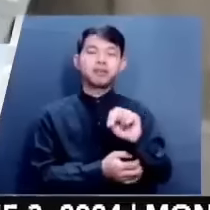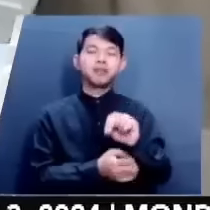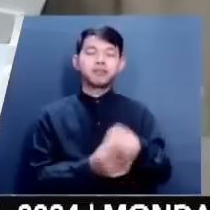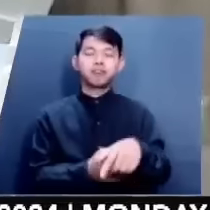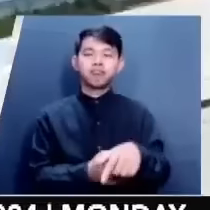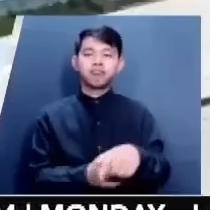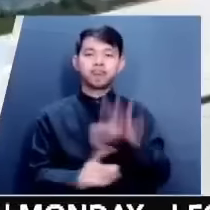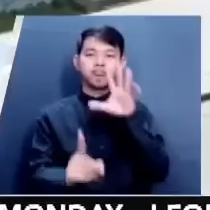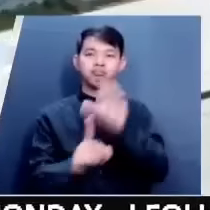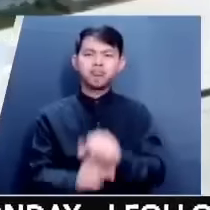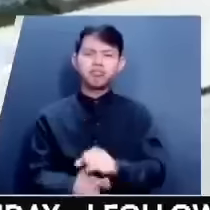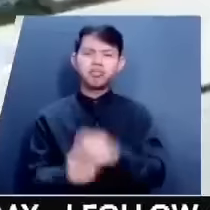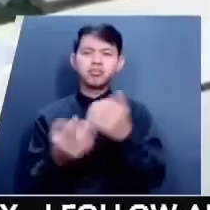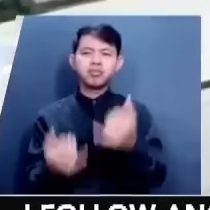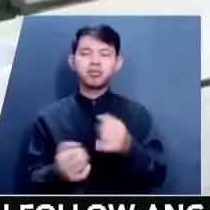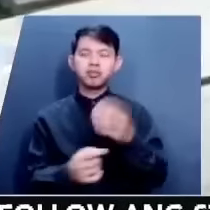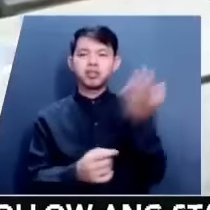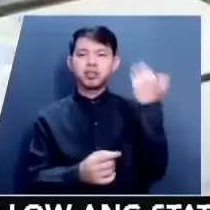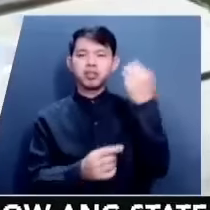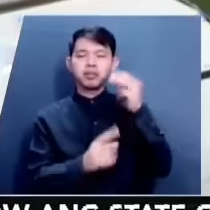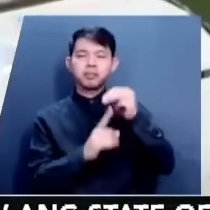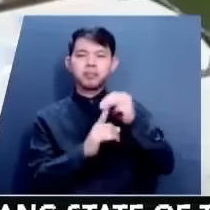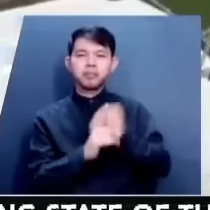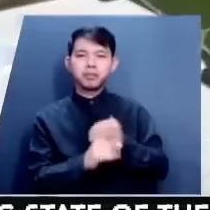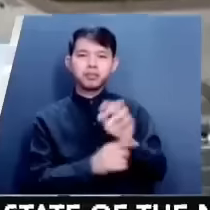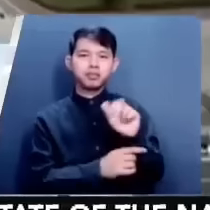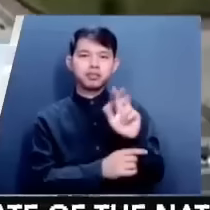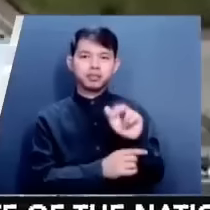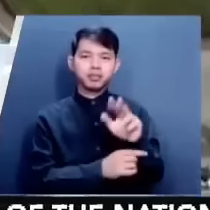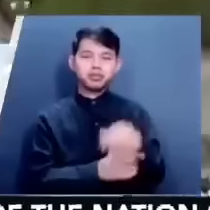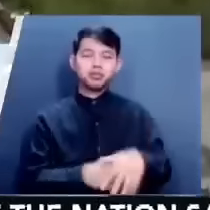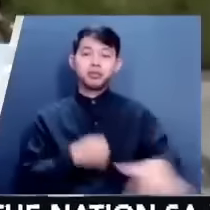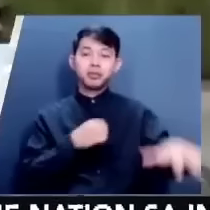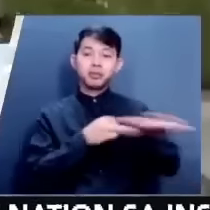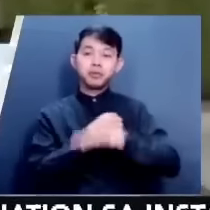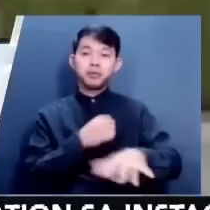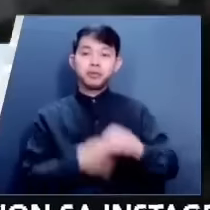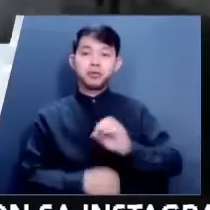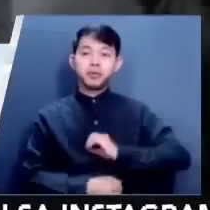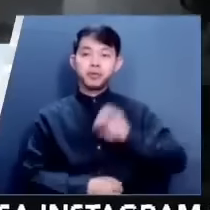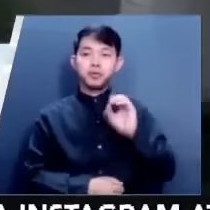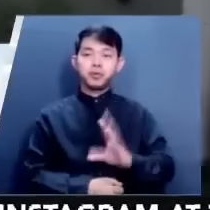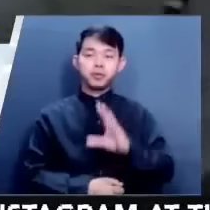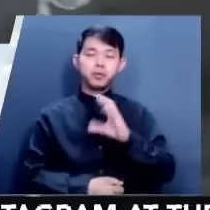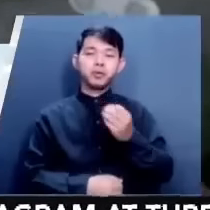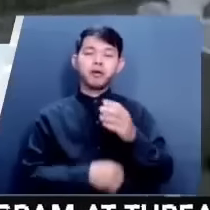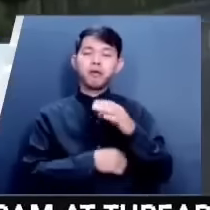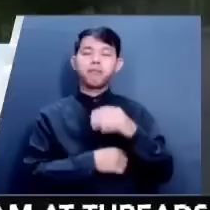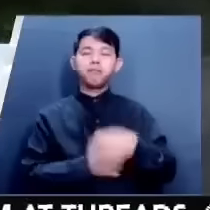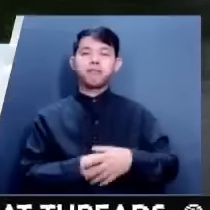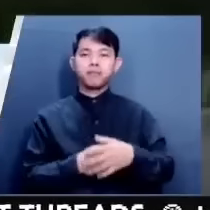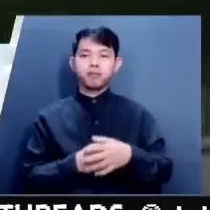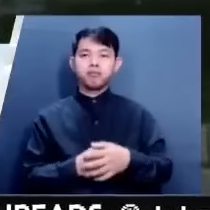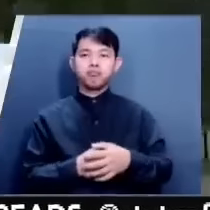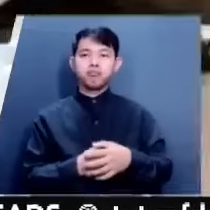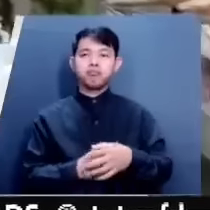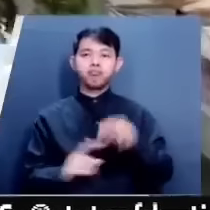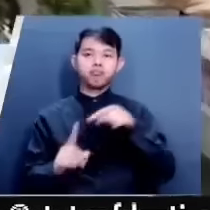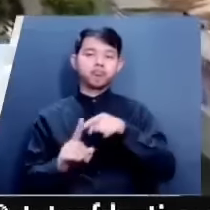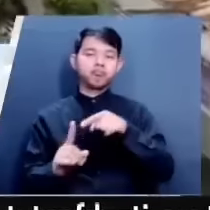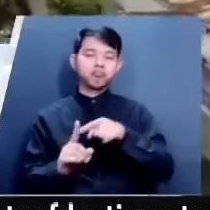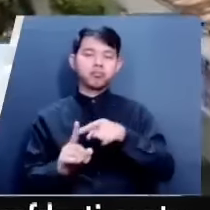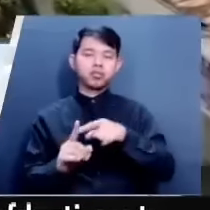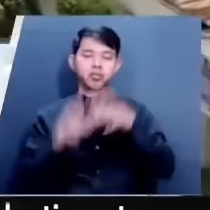Ang compound nakatirik sa lupang pagmamayari ng Bafoland Development Incorporated kung saan presidente si Mayor Alice Guo.